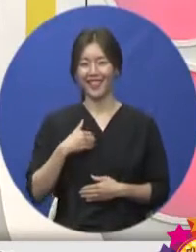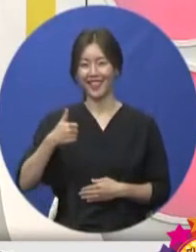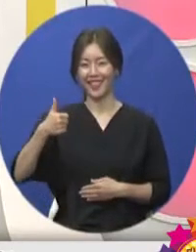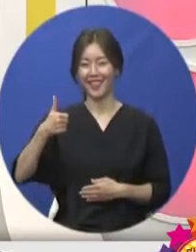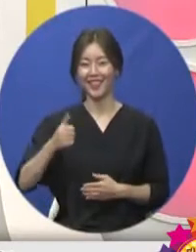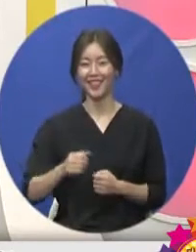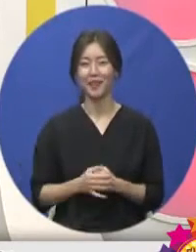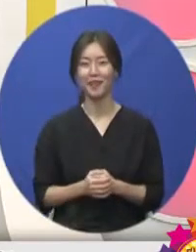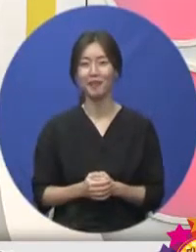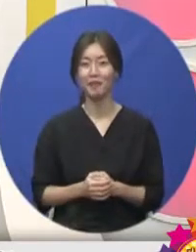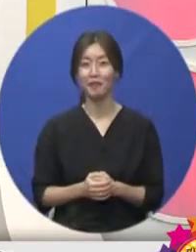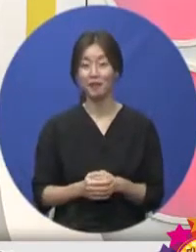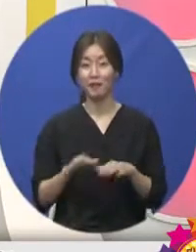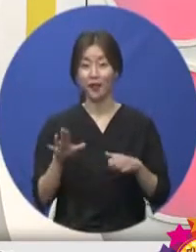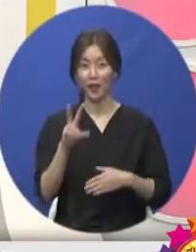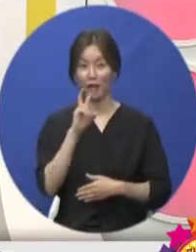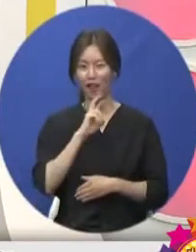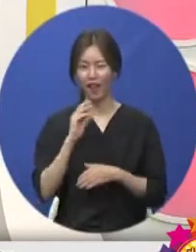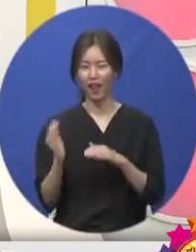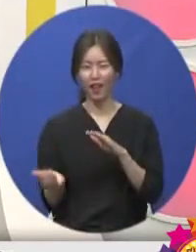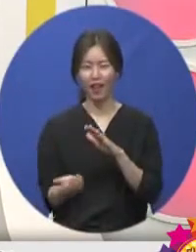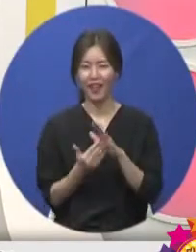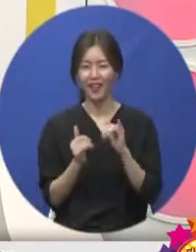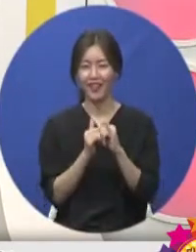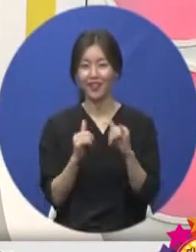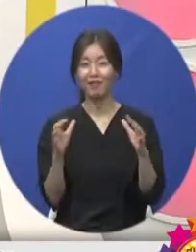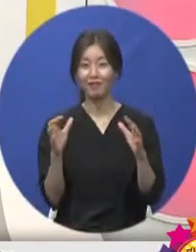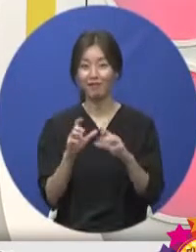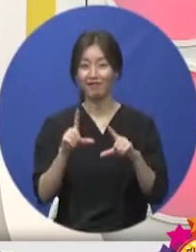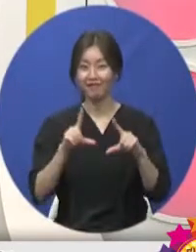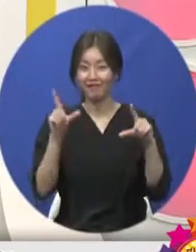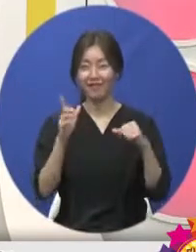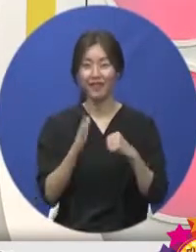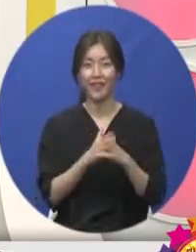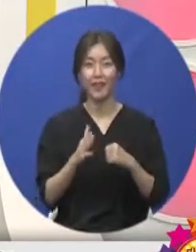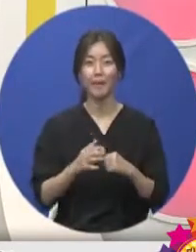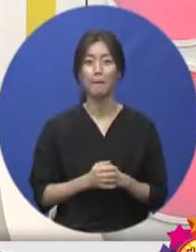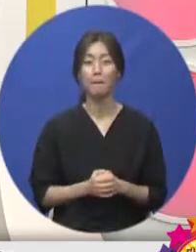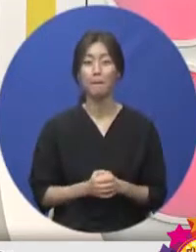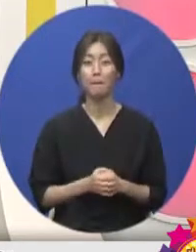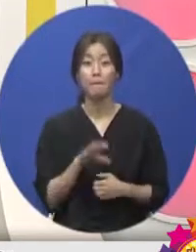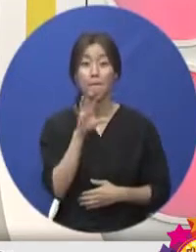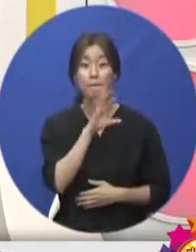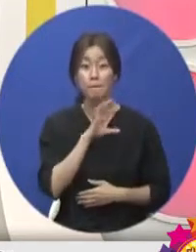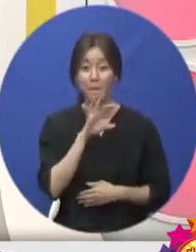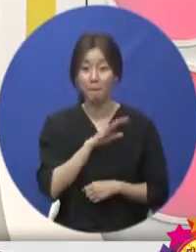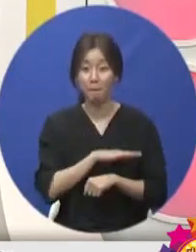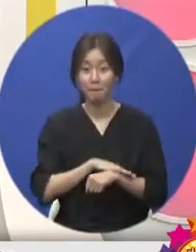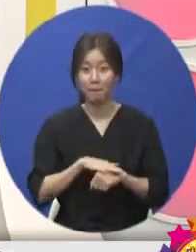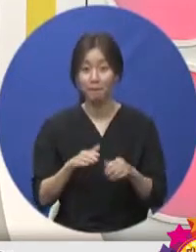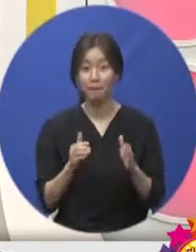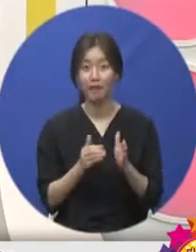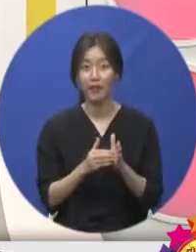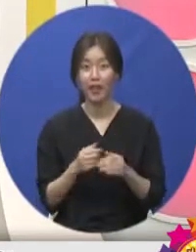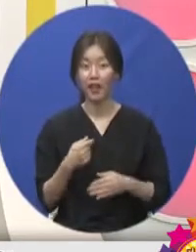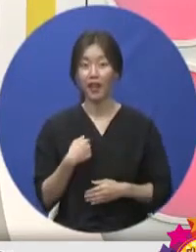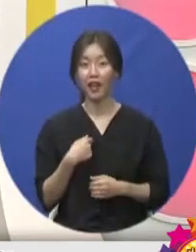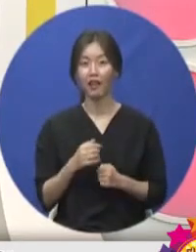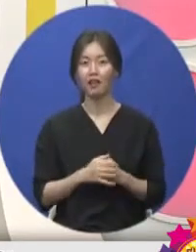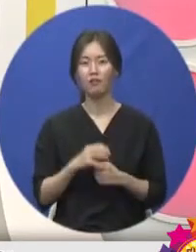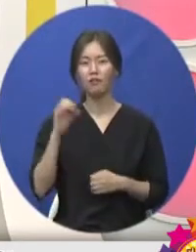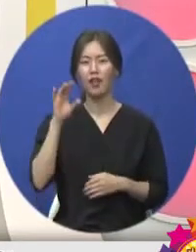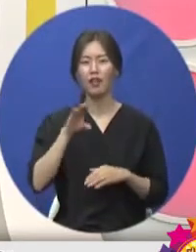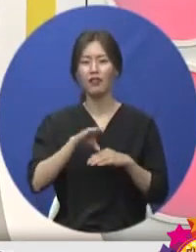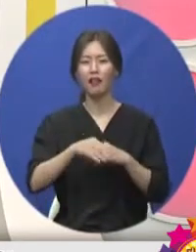네. 네. 예, 오늘 아주 노래깨는 하신 분들이 다 모였는데. 네네. 예. 어머니 그럼 연습은 어떻게 하셨어요? 저요? 그냥 예. 차